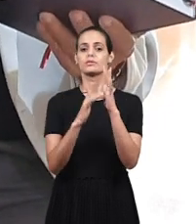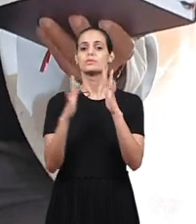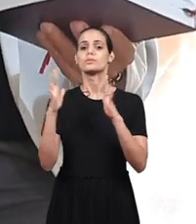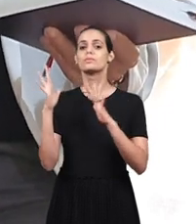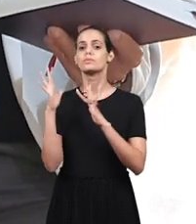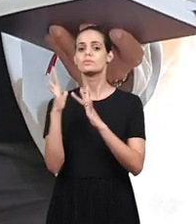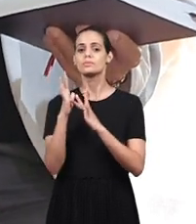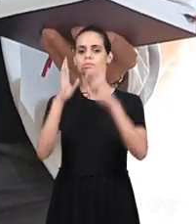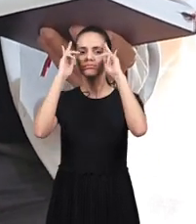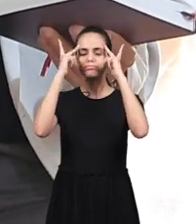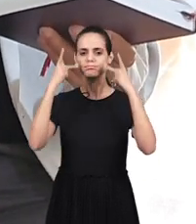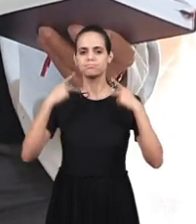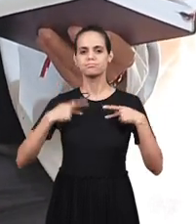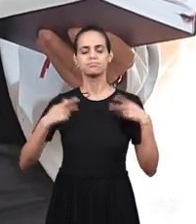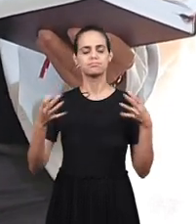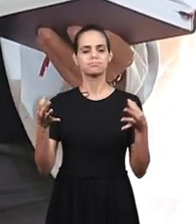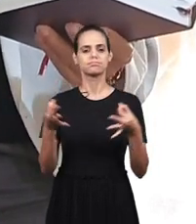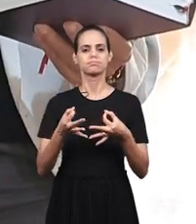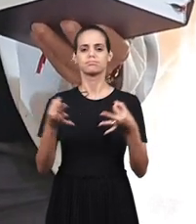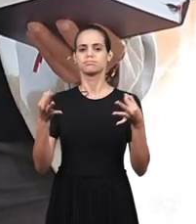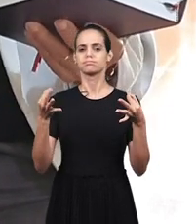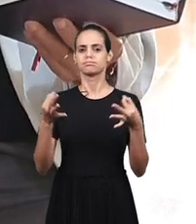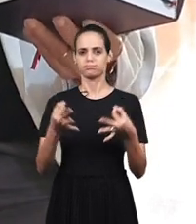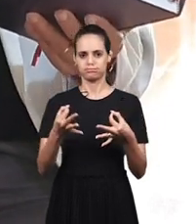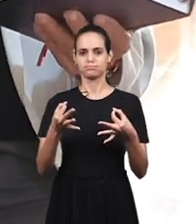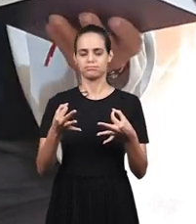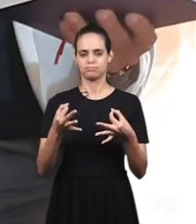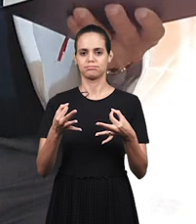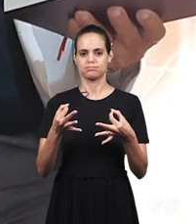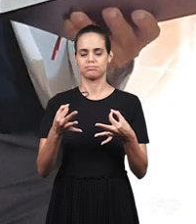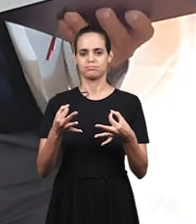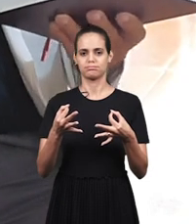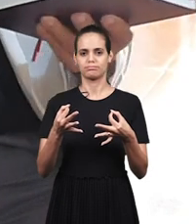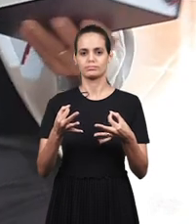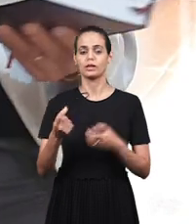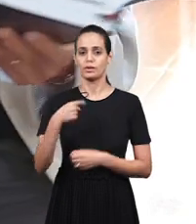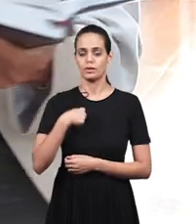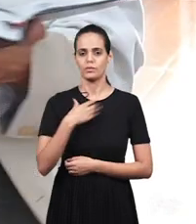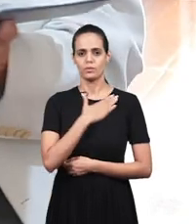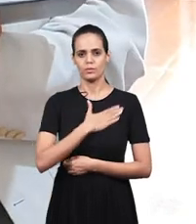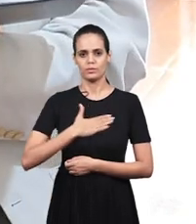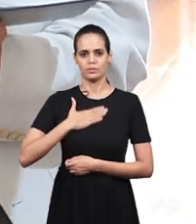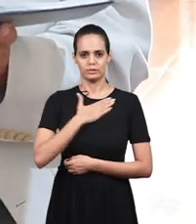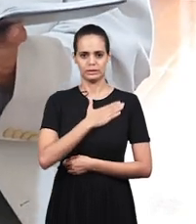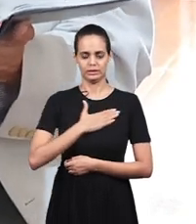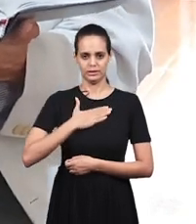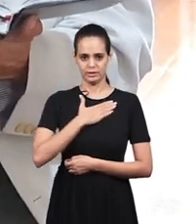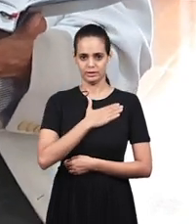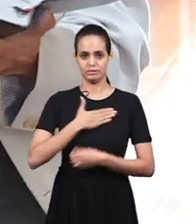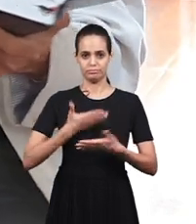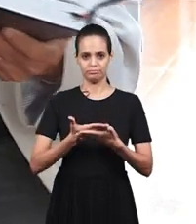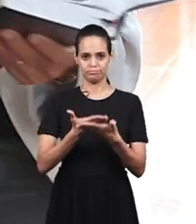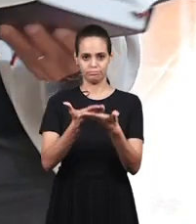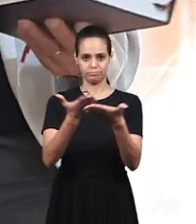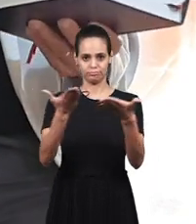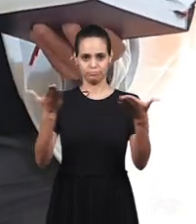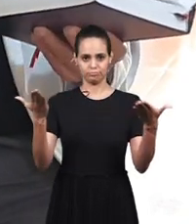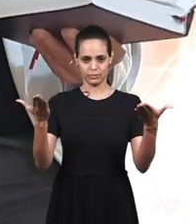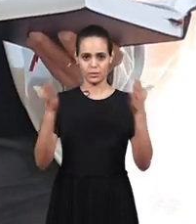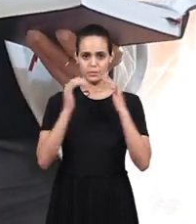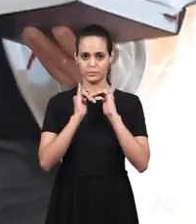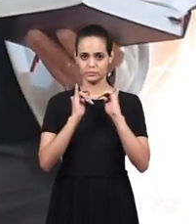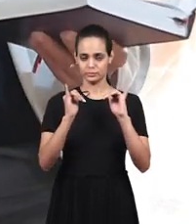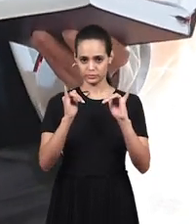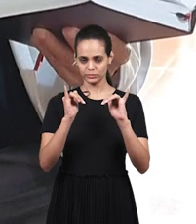Иисуса как человека совершенного, прежде всего. Итак, я хочу поделиться словом